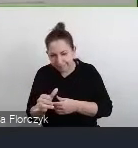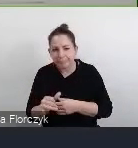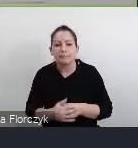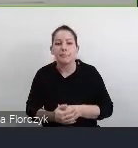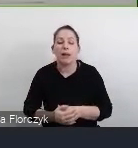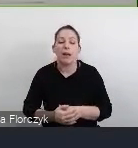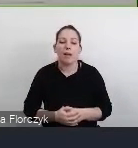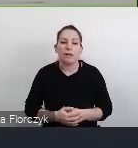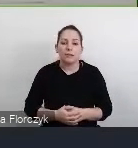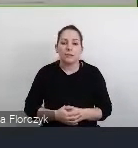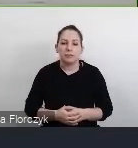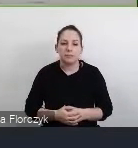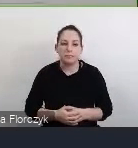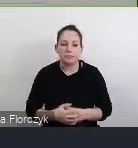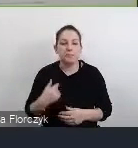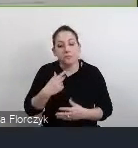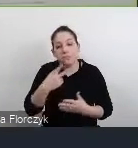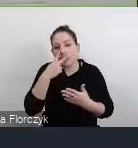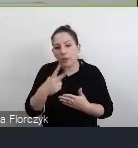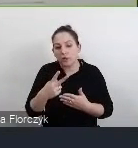więc zobaczymy,